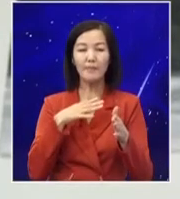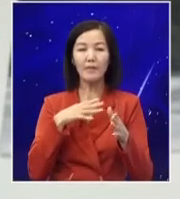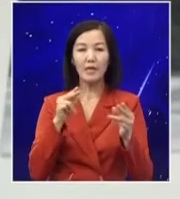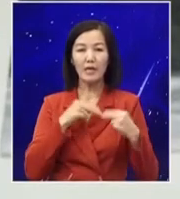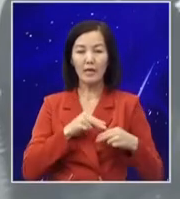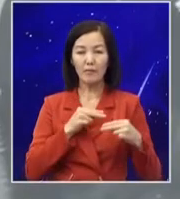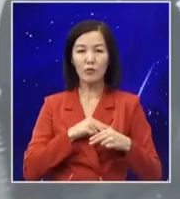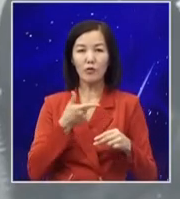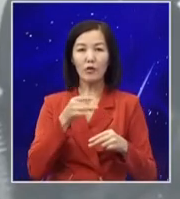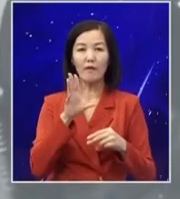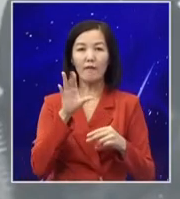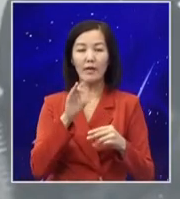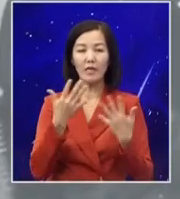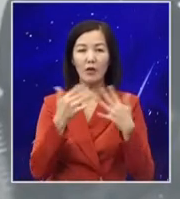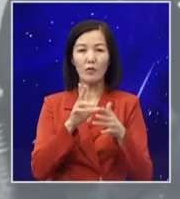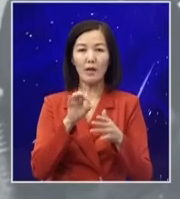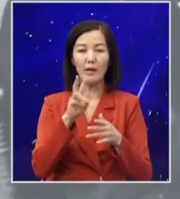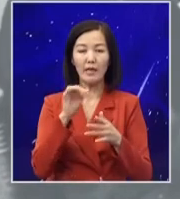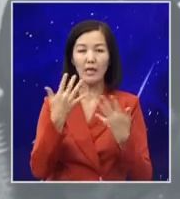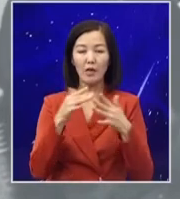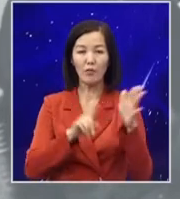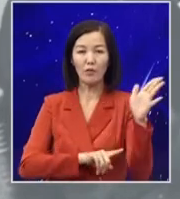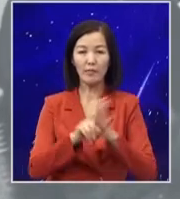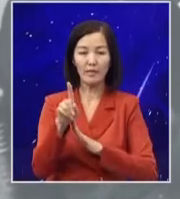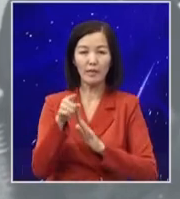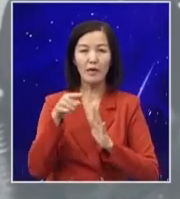жолын Гвардия ауданы Амангелді атындағы халқоздан бастайды.